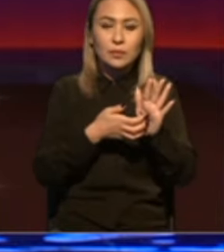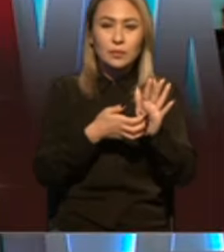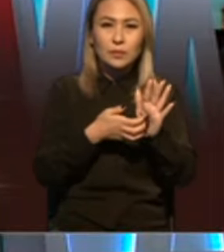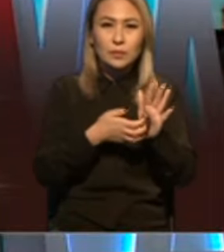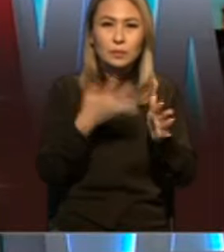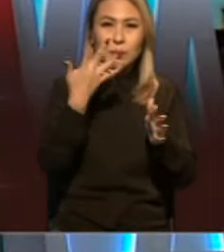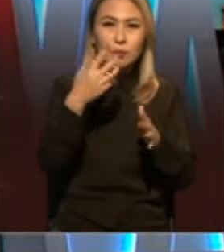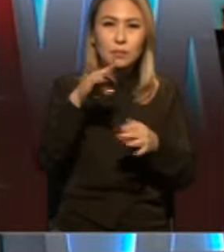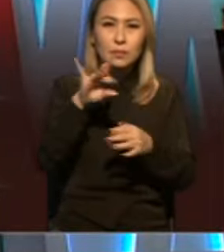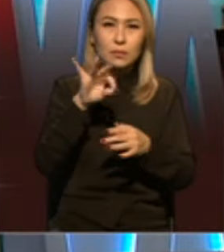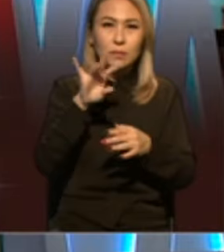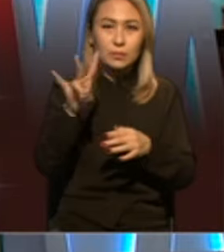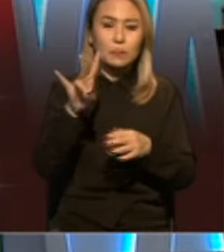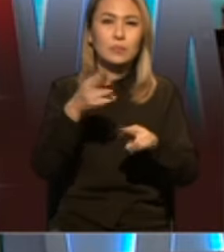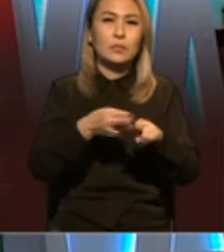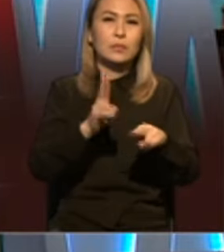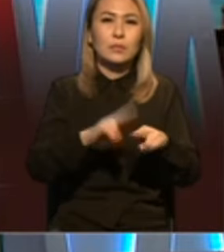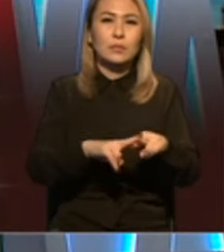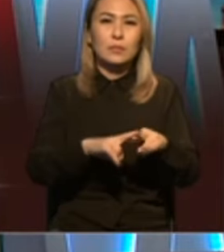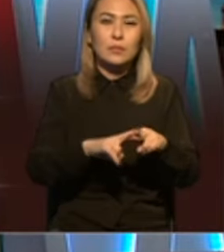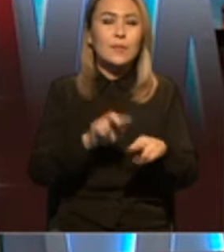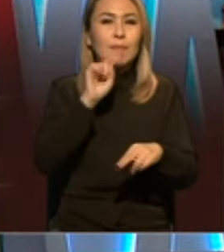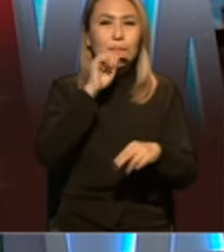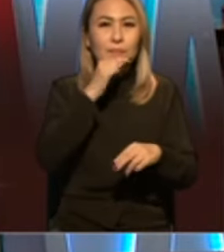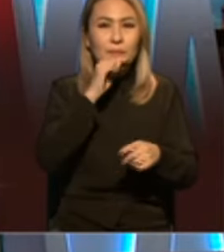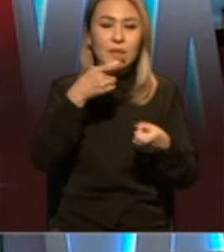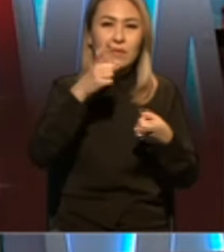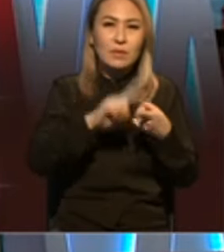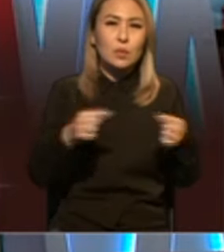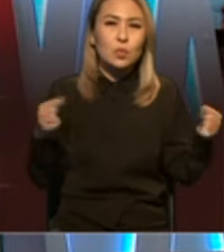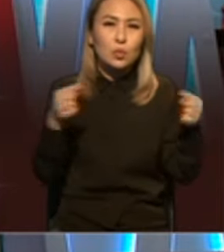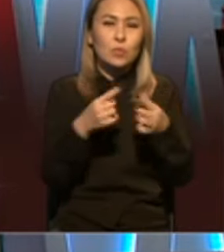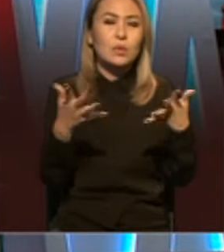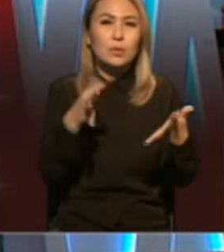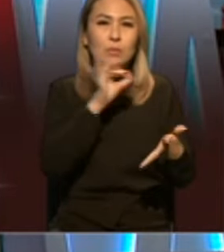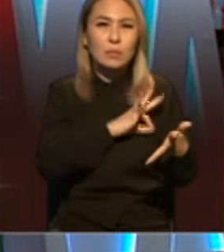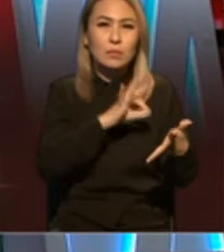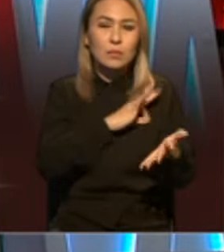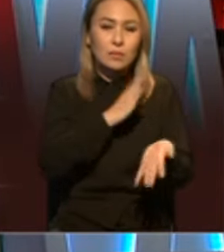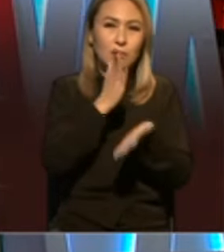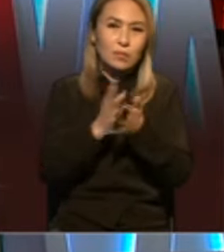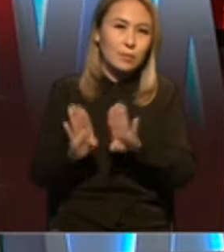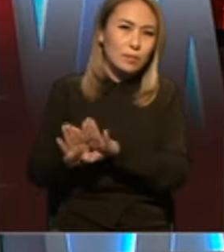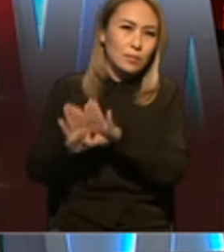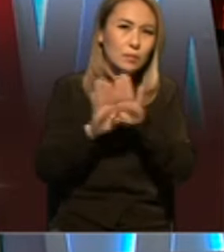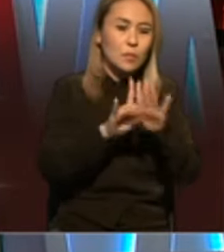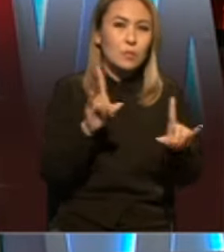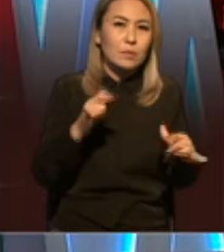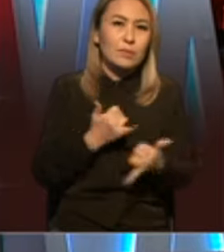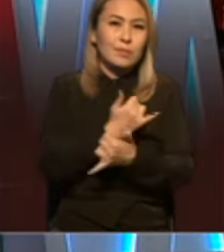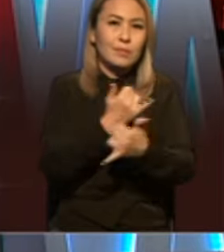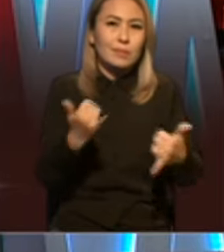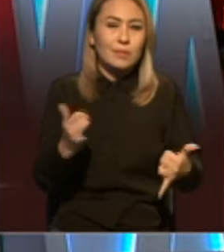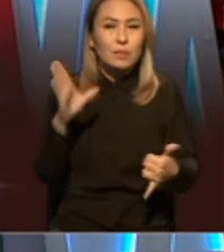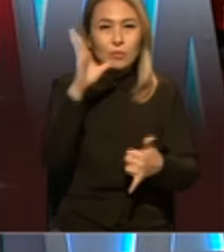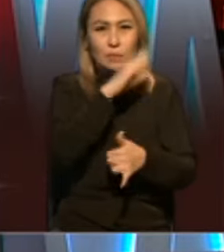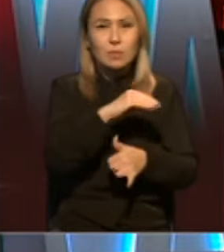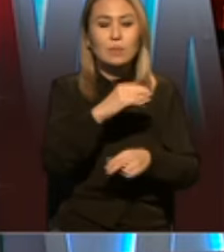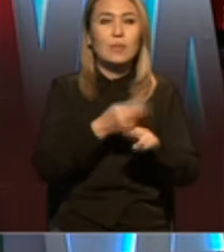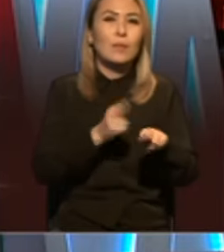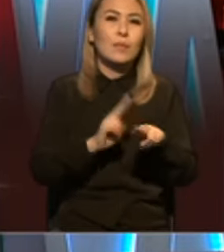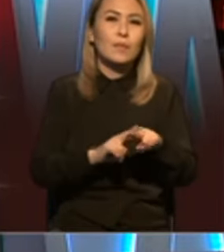5 триллион теңгеге жақындайды. Ұйымнан экономикалық тұрғыдан нақты қандай пайда көре аламыз? Ортақ нарыққа не ұсына аламыз? Қандай салаға инвестиция